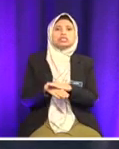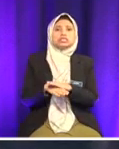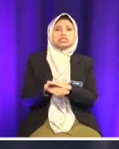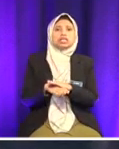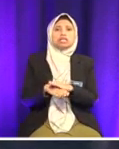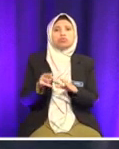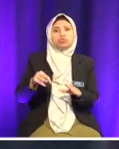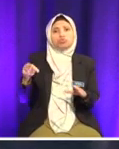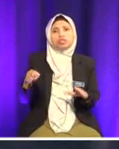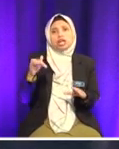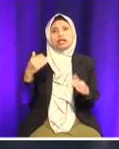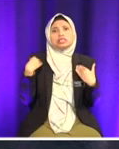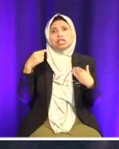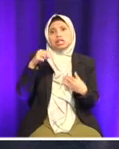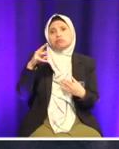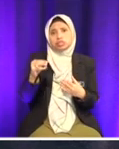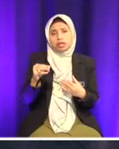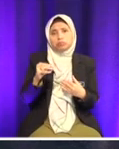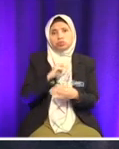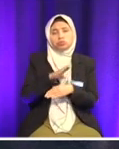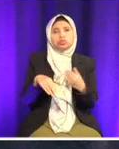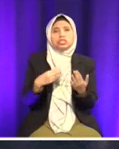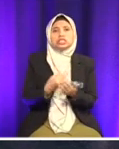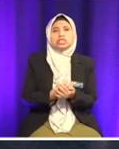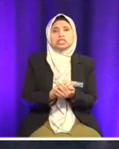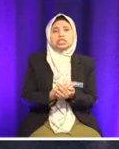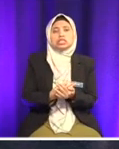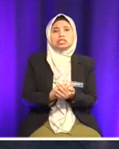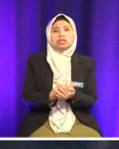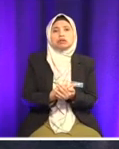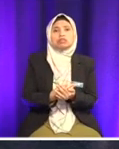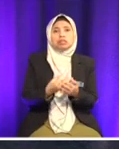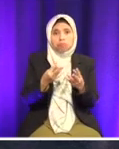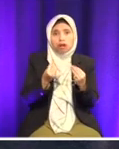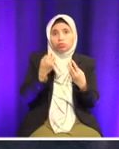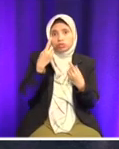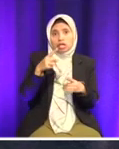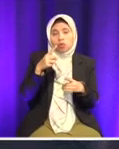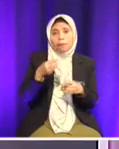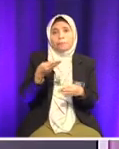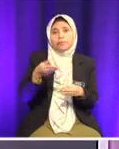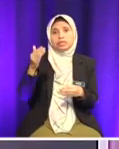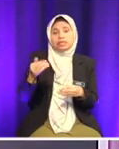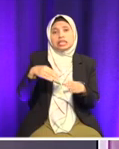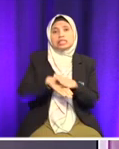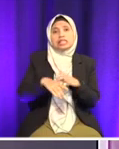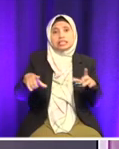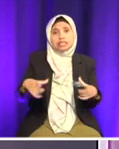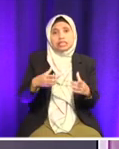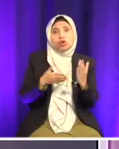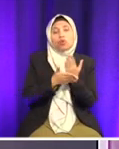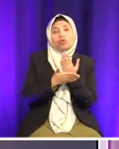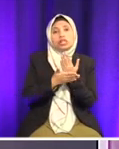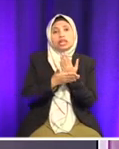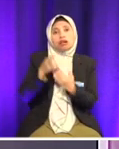murid-mulik kita yang ada di dalam ini eee apa ini menjawab tentang perkara yang dilaksanakan oleh Baginda